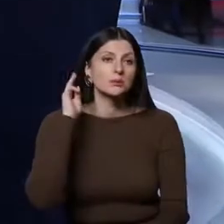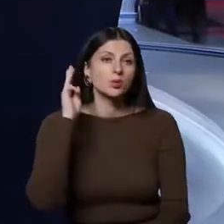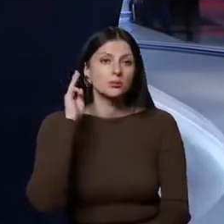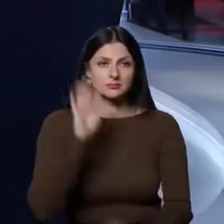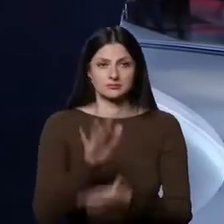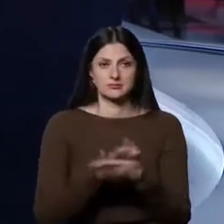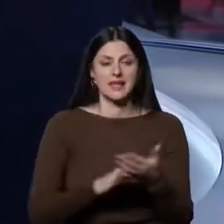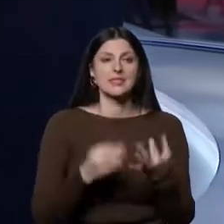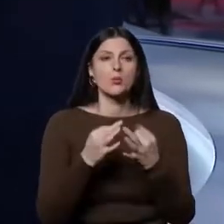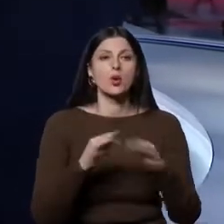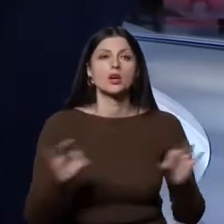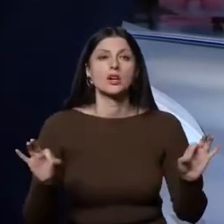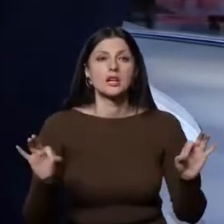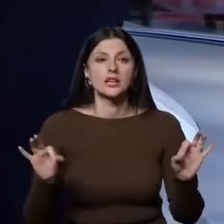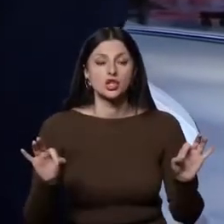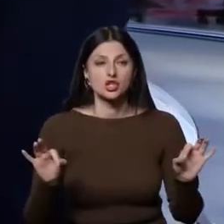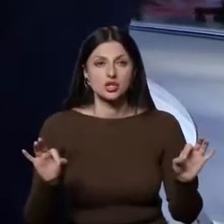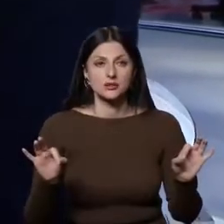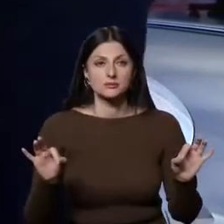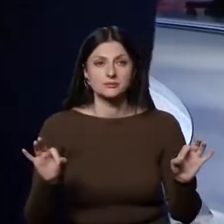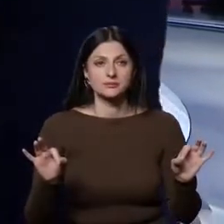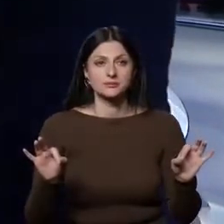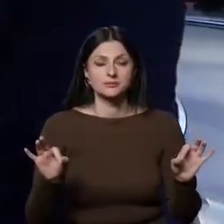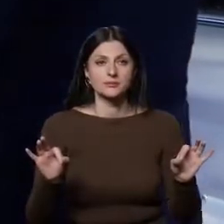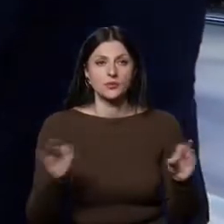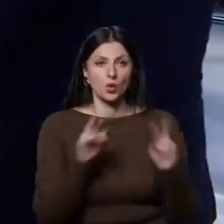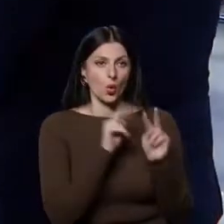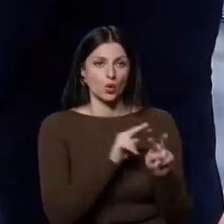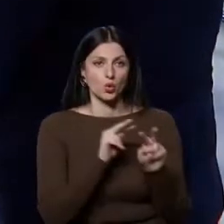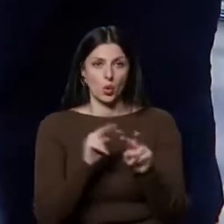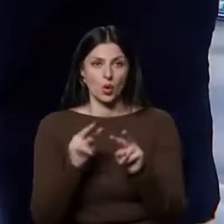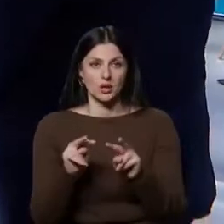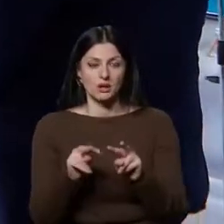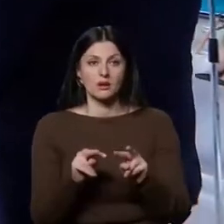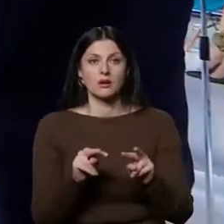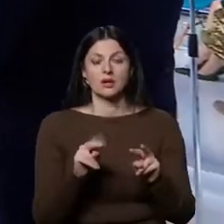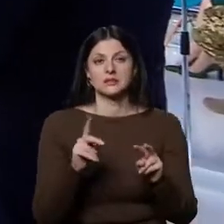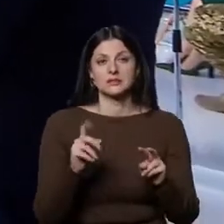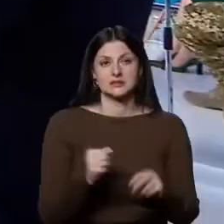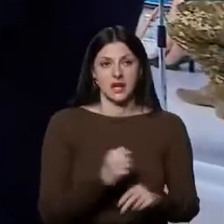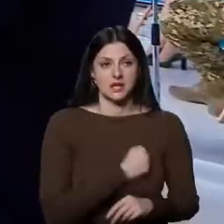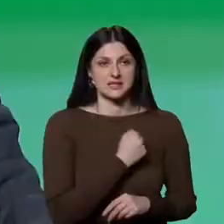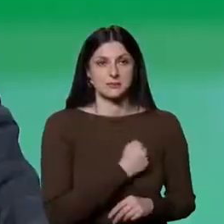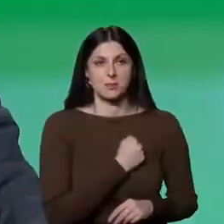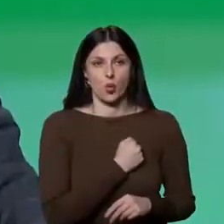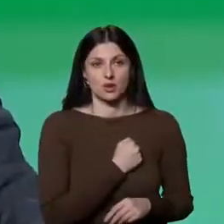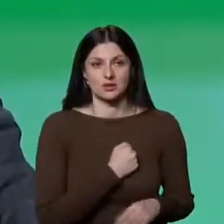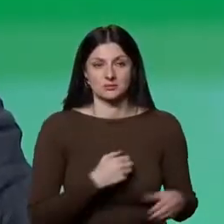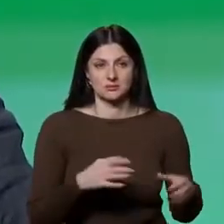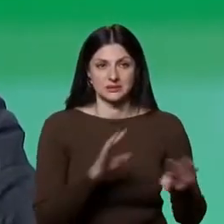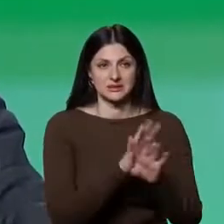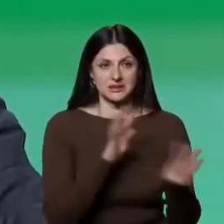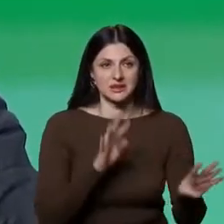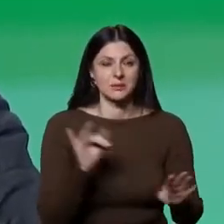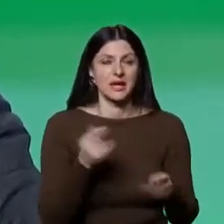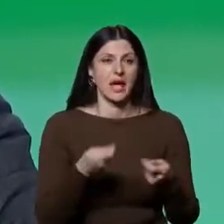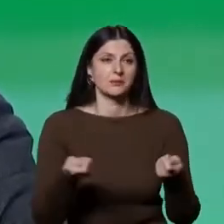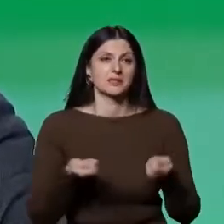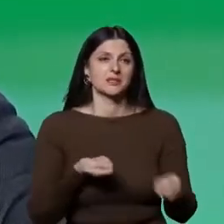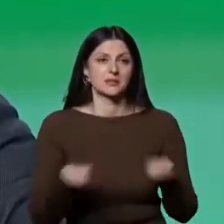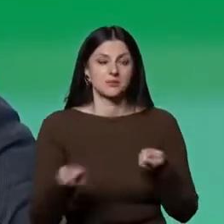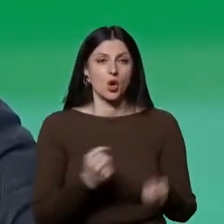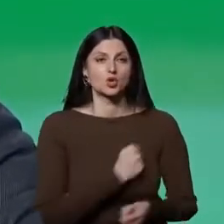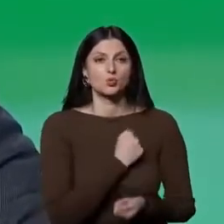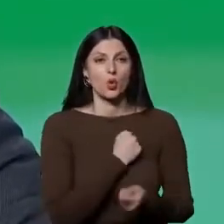перепрошую, демократичний контроль за збройними силами і адміністративне управління. Збройні